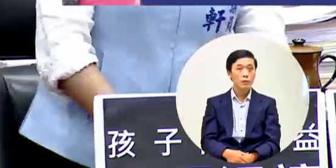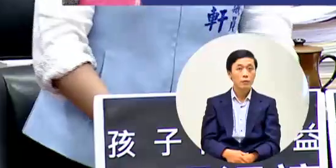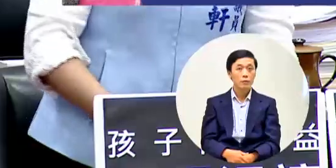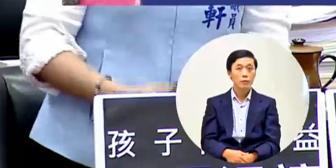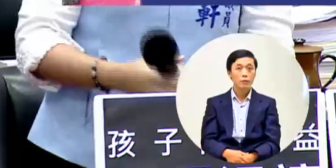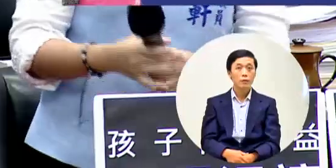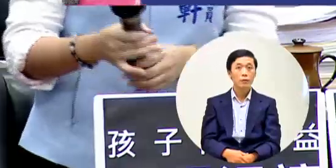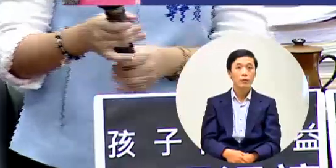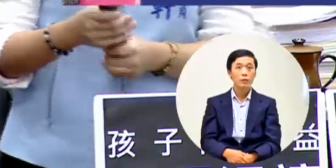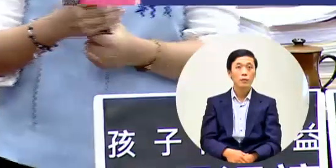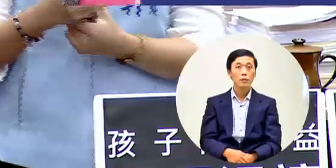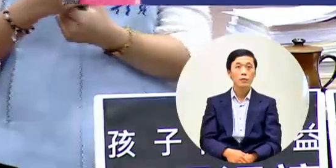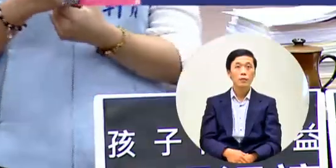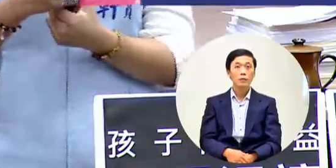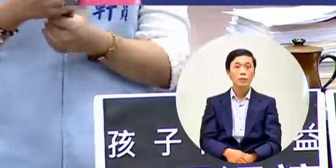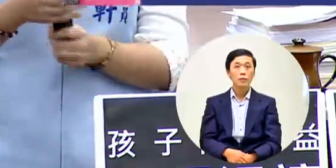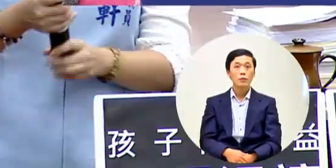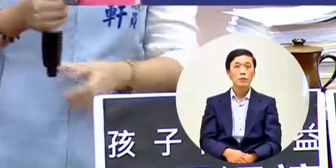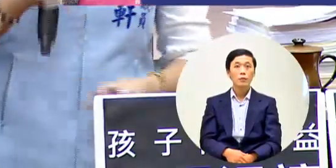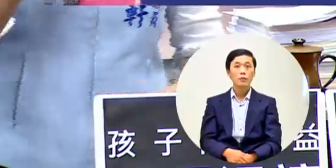紧张，小心。